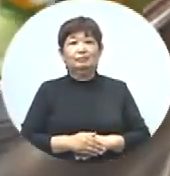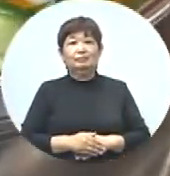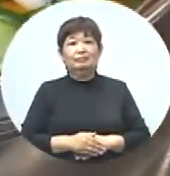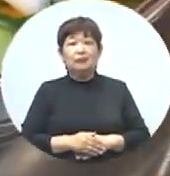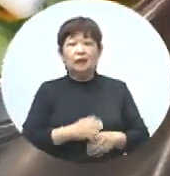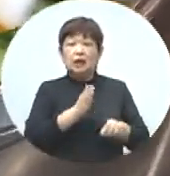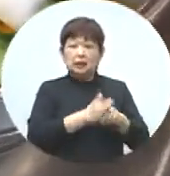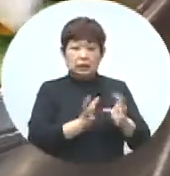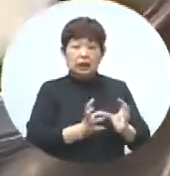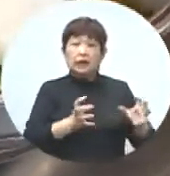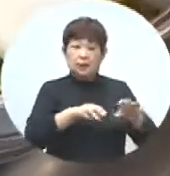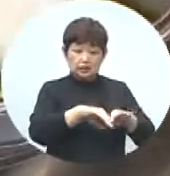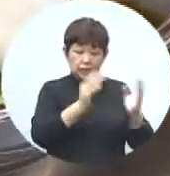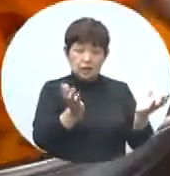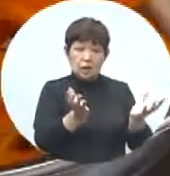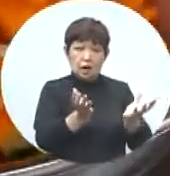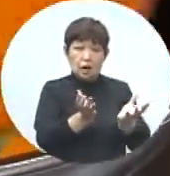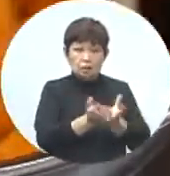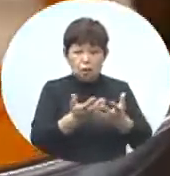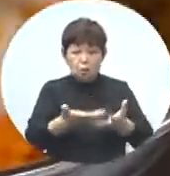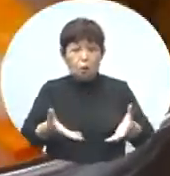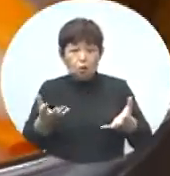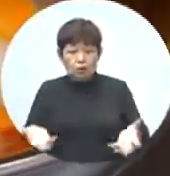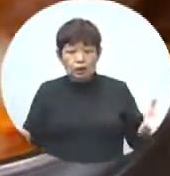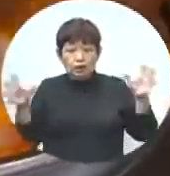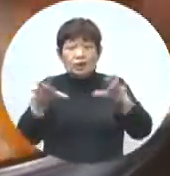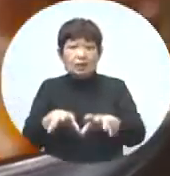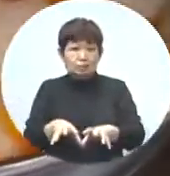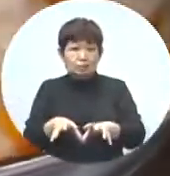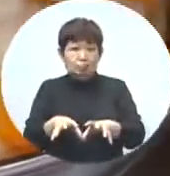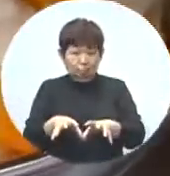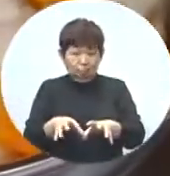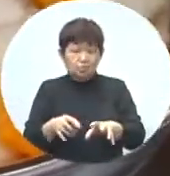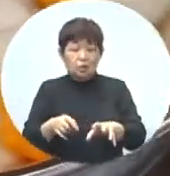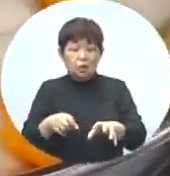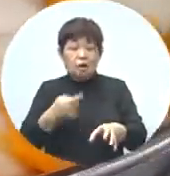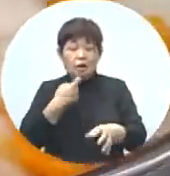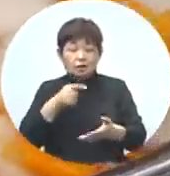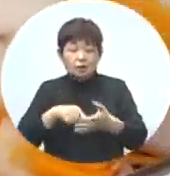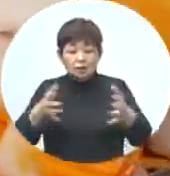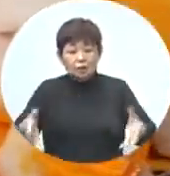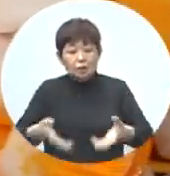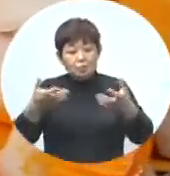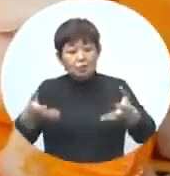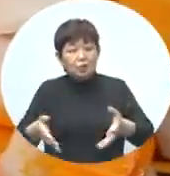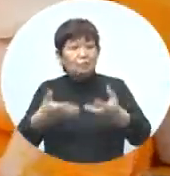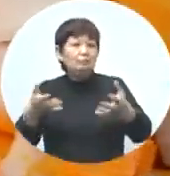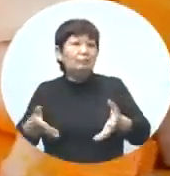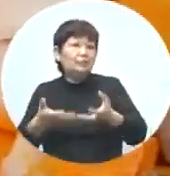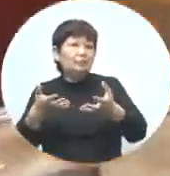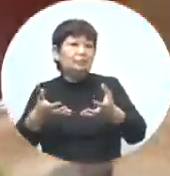切った野菜はすべてボウルに入れてから軽くかき混ぜてください。